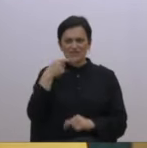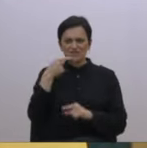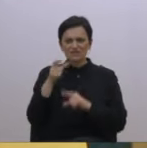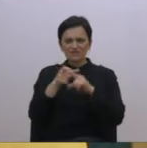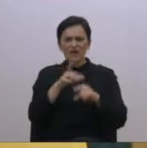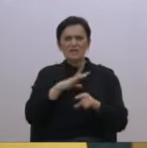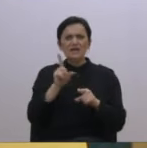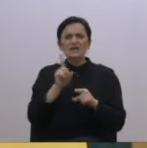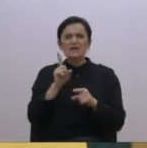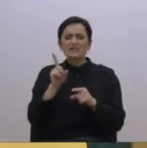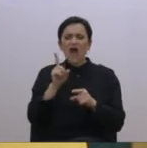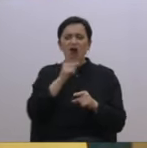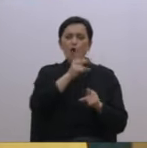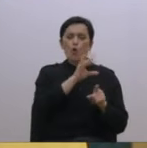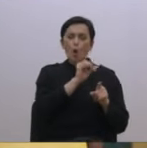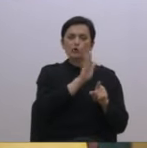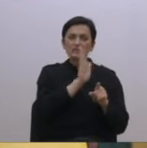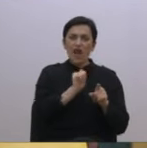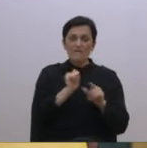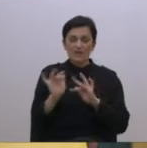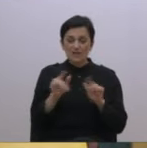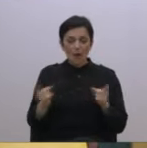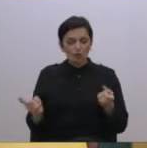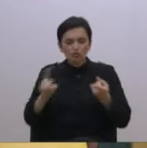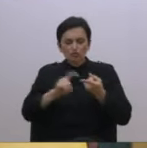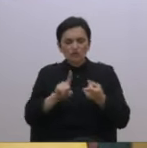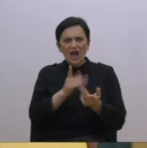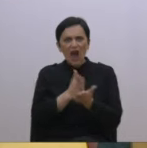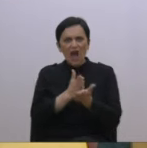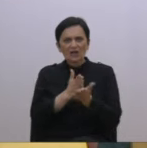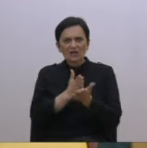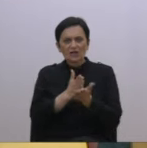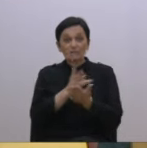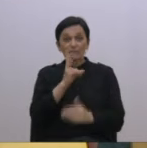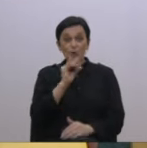რა საერთოა მერაბ კოსტავასა და ამ ქმედებას შორის, რასაც თქვენ აკეთებ?